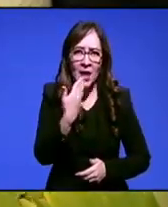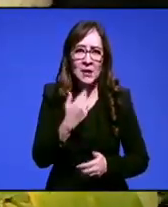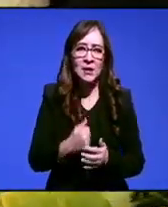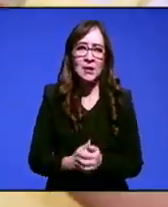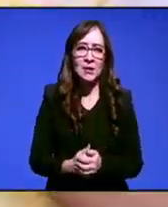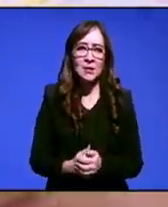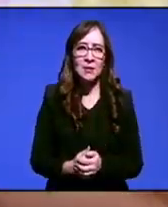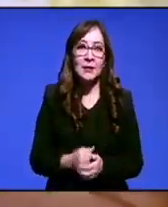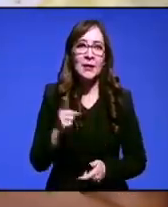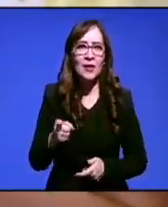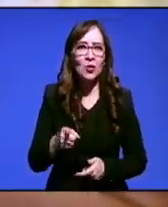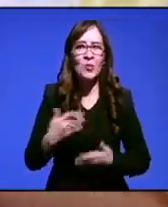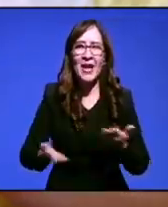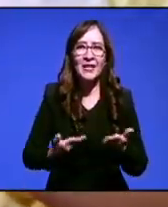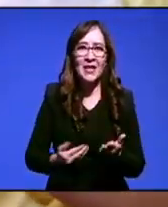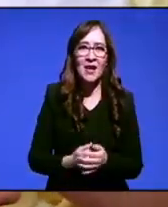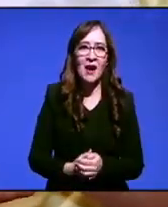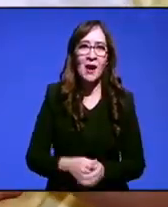jadi merupakan cabai yang masih muda.